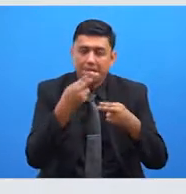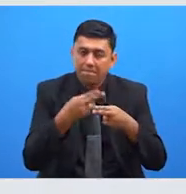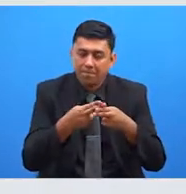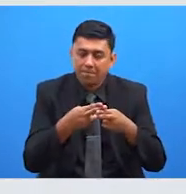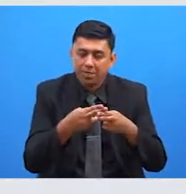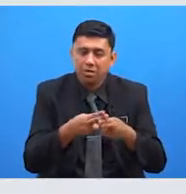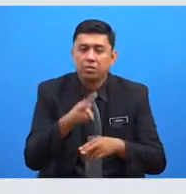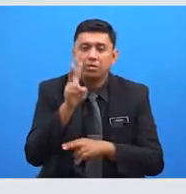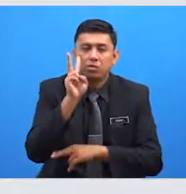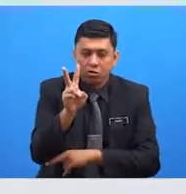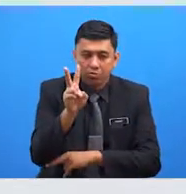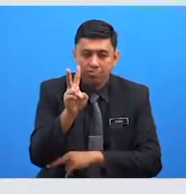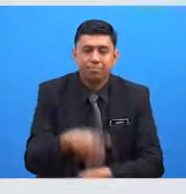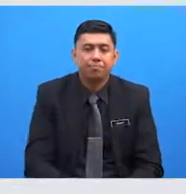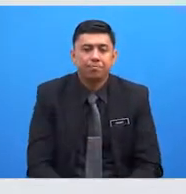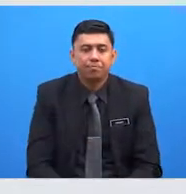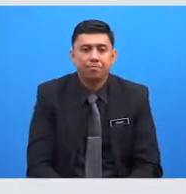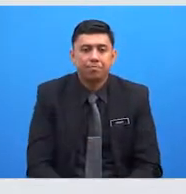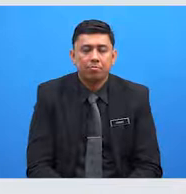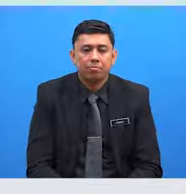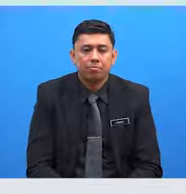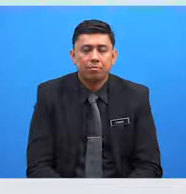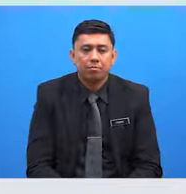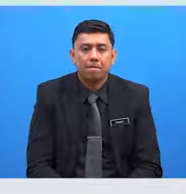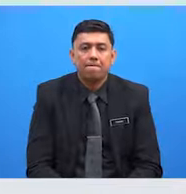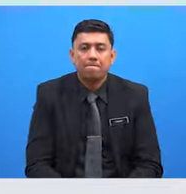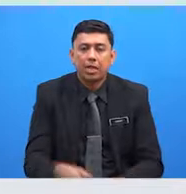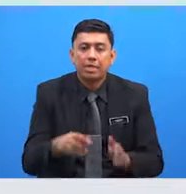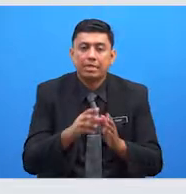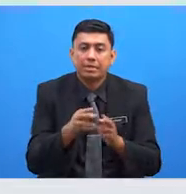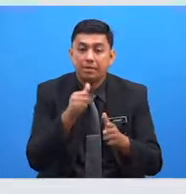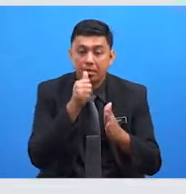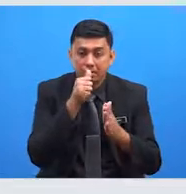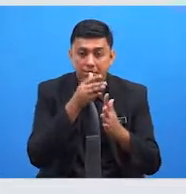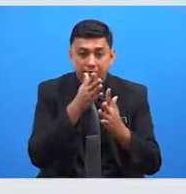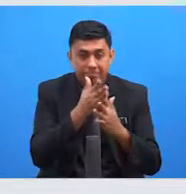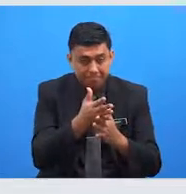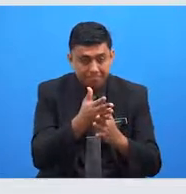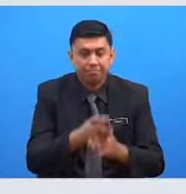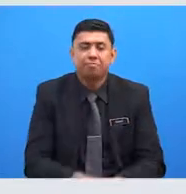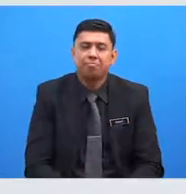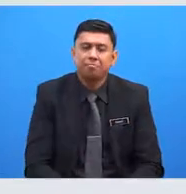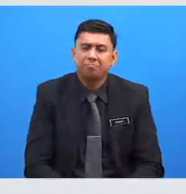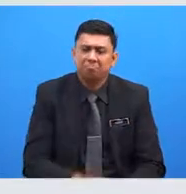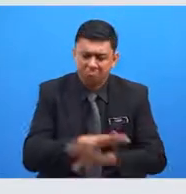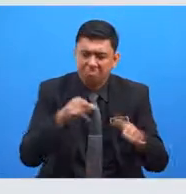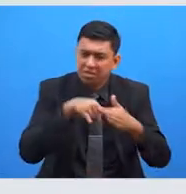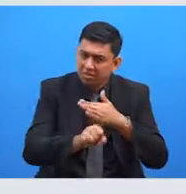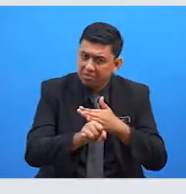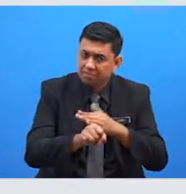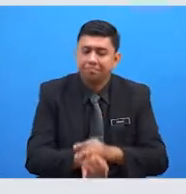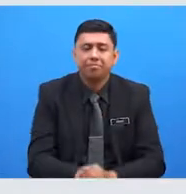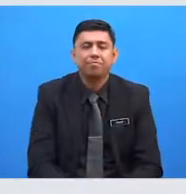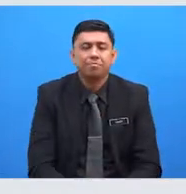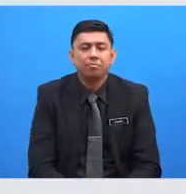diikuti kekotak input kedua iaitu data password. Jika pengguna tidak mengisi kedua-dua